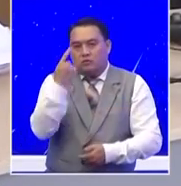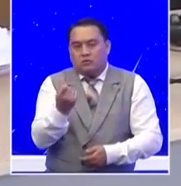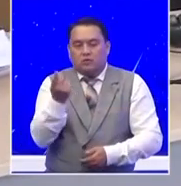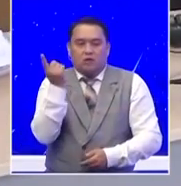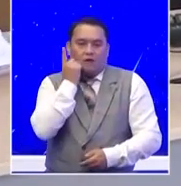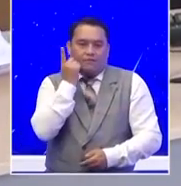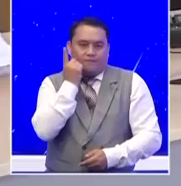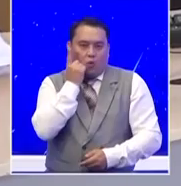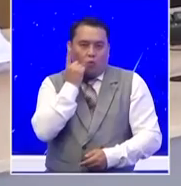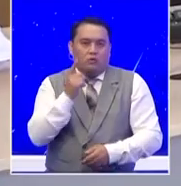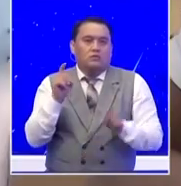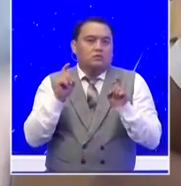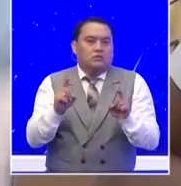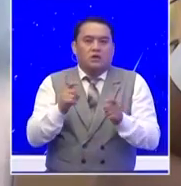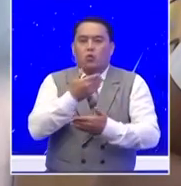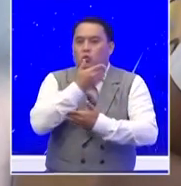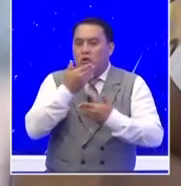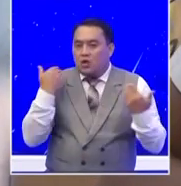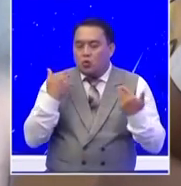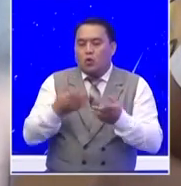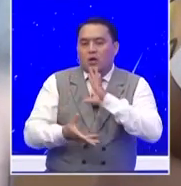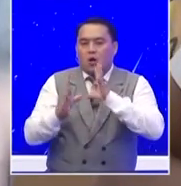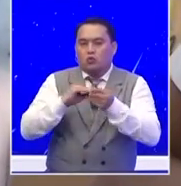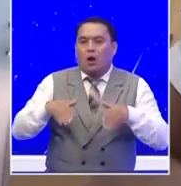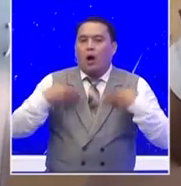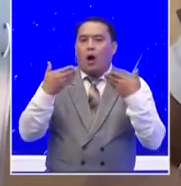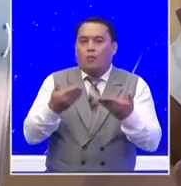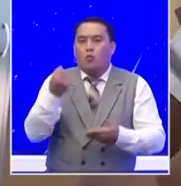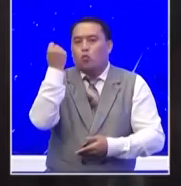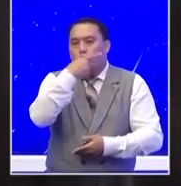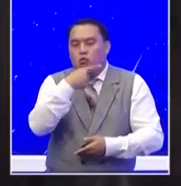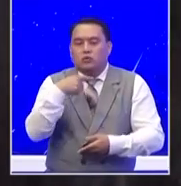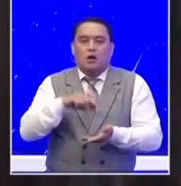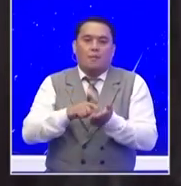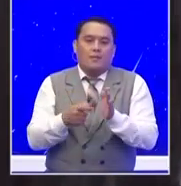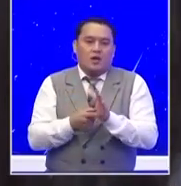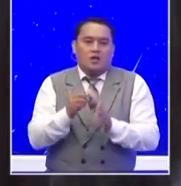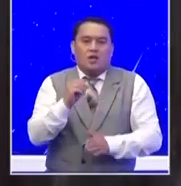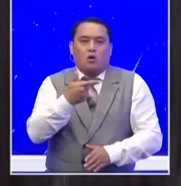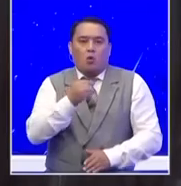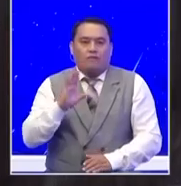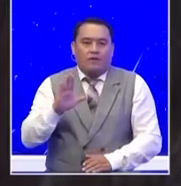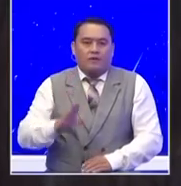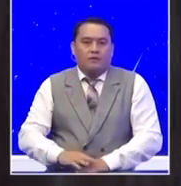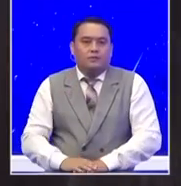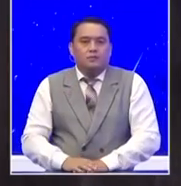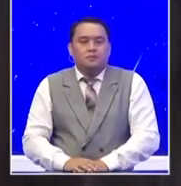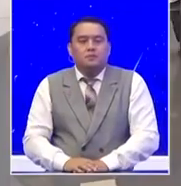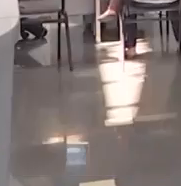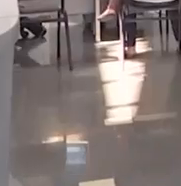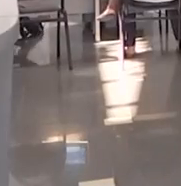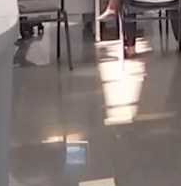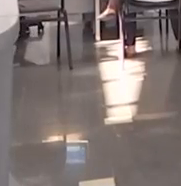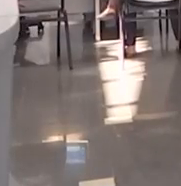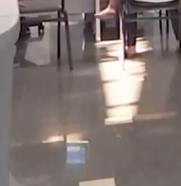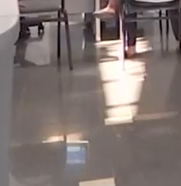мобильный телефон. Незарегистрированные клиенты результат своего обращения могут узнать в личном кабинете на портале ЕГОВ. Гульмира Тимиргалиева, Асет Дусенбек,